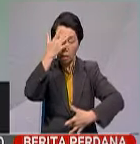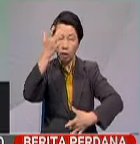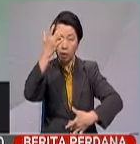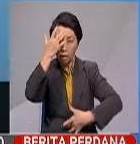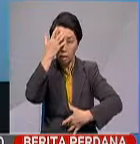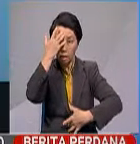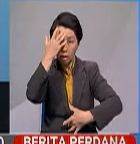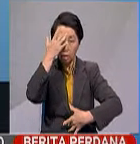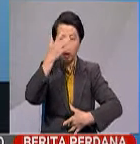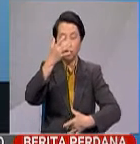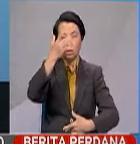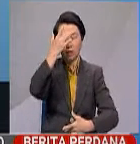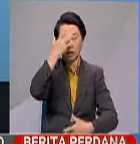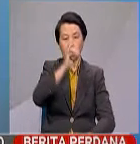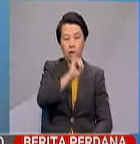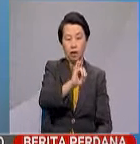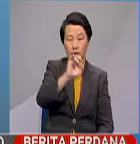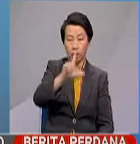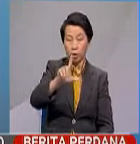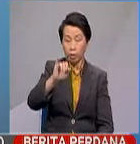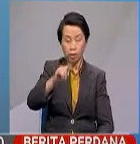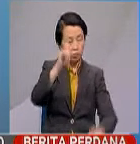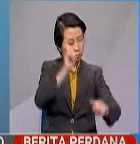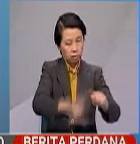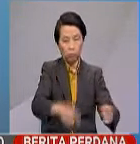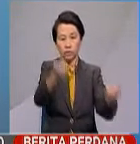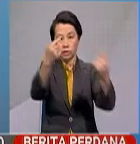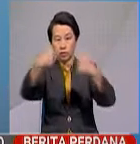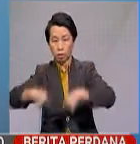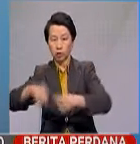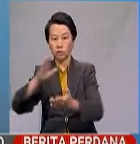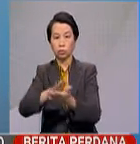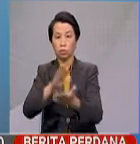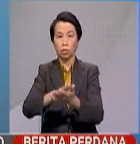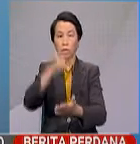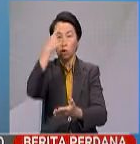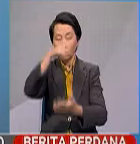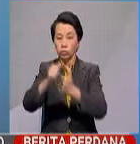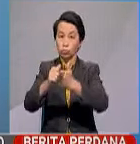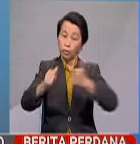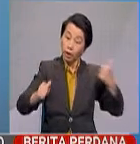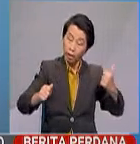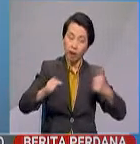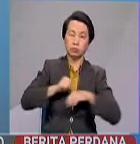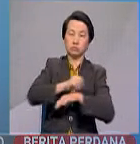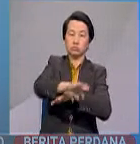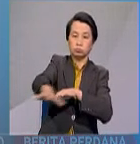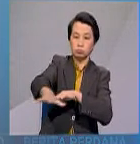influenza-like illness ILI tidak dibenarkan hadir ke sekolah bagi mengelakkan penularan.